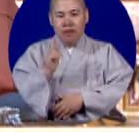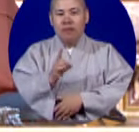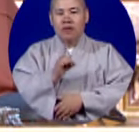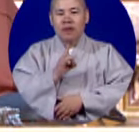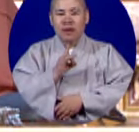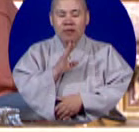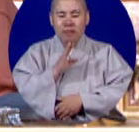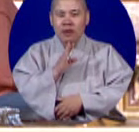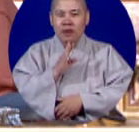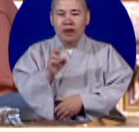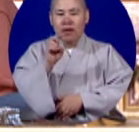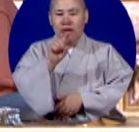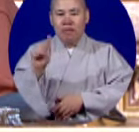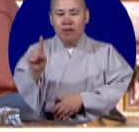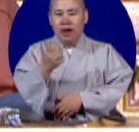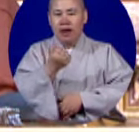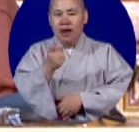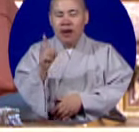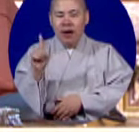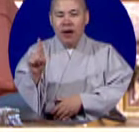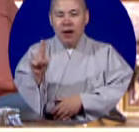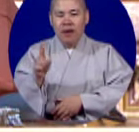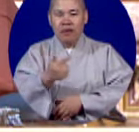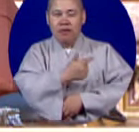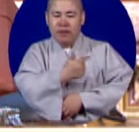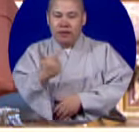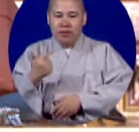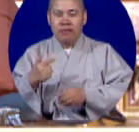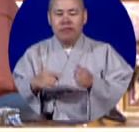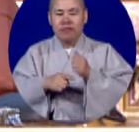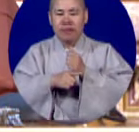반야바라밀에게만 마하라는 말을 붙여요.